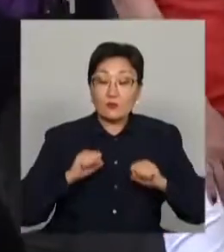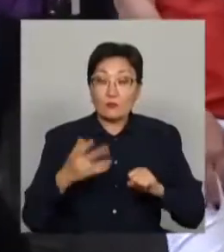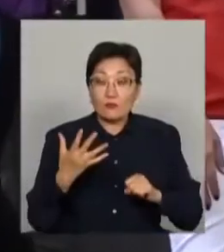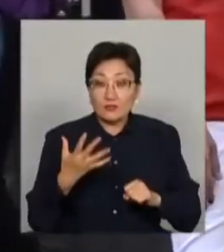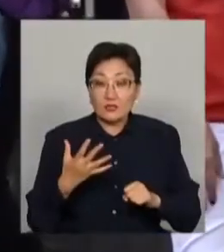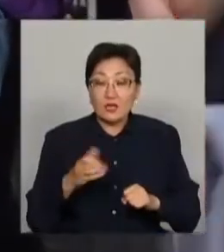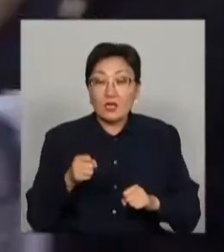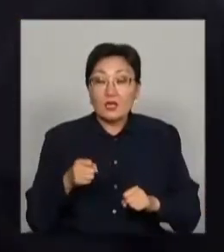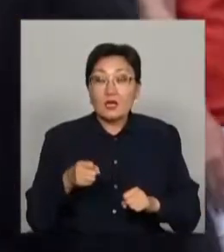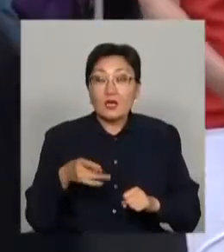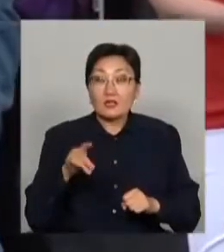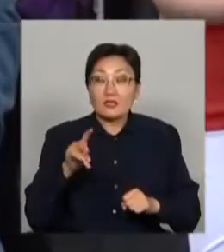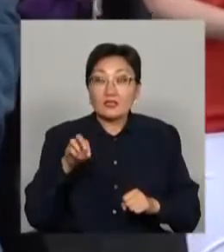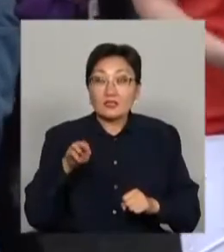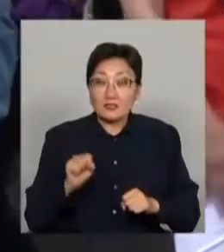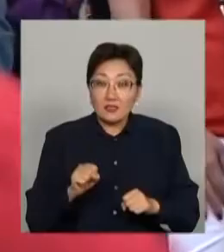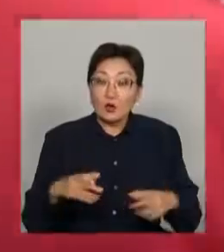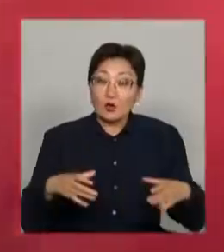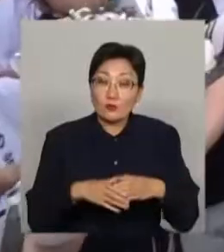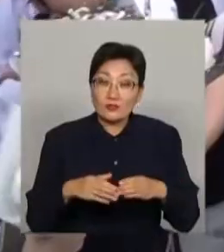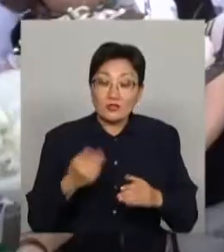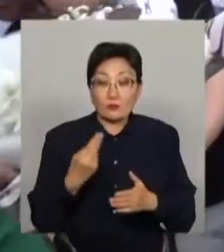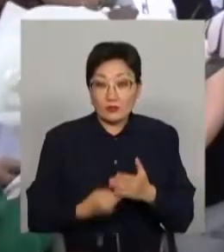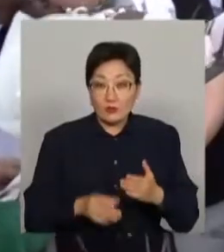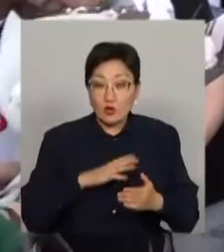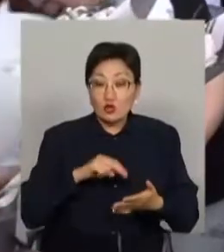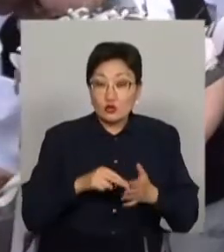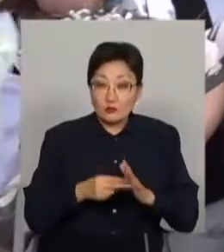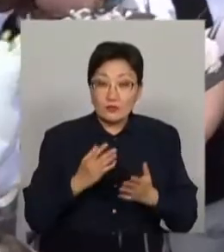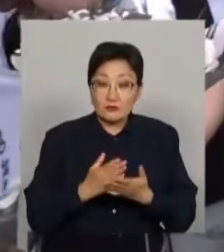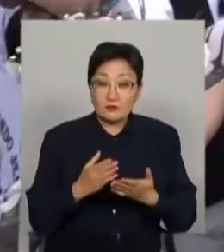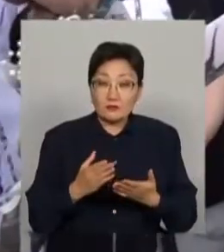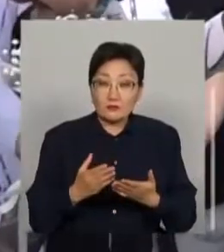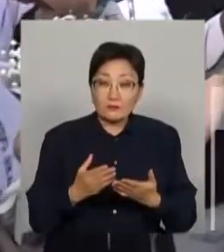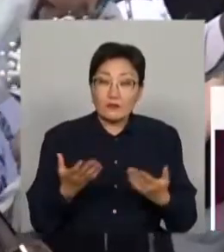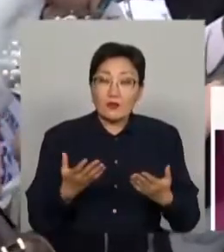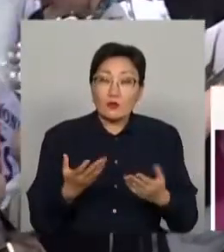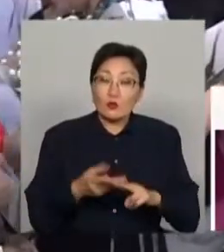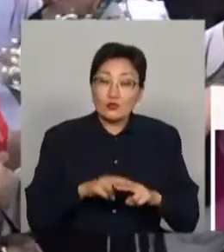де Аргентина құрамасына есе жіберіпті. Жоспарымыз бар, қалай соны қатені